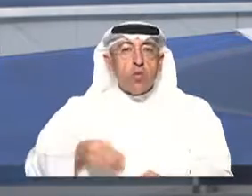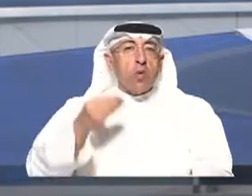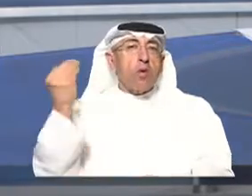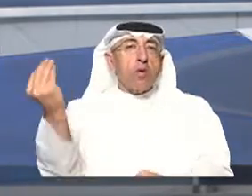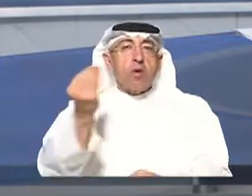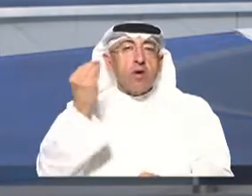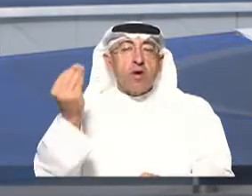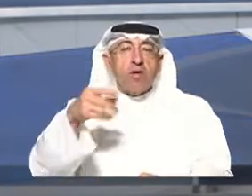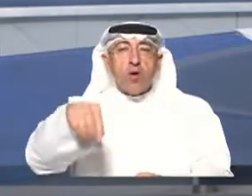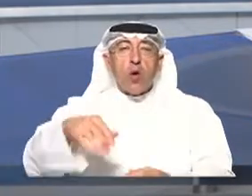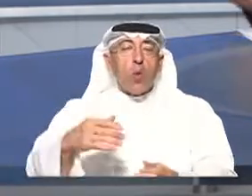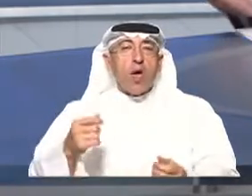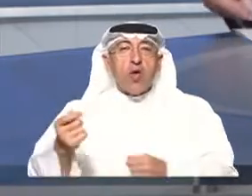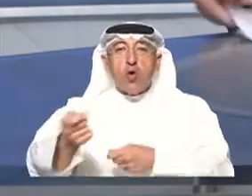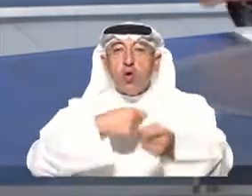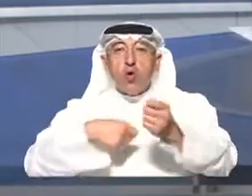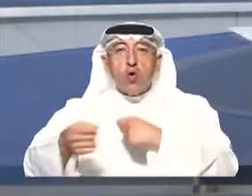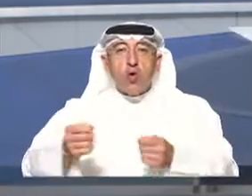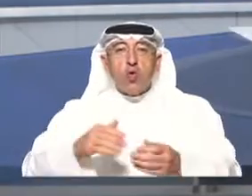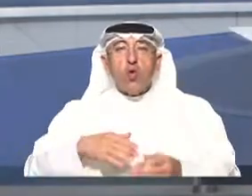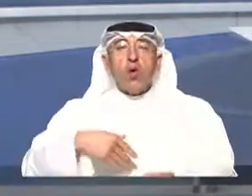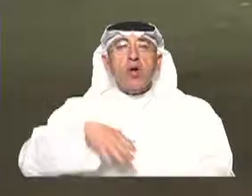الاتحاد الكويتي للمزارعين.